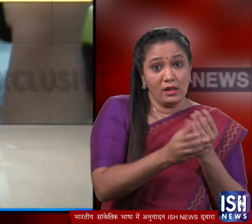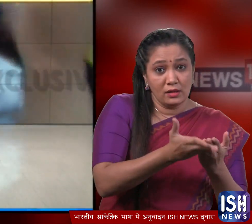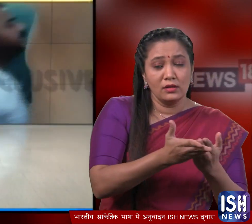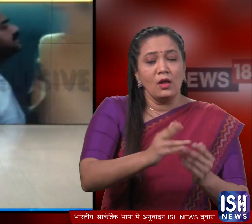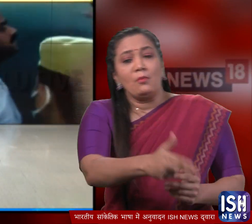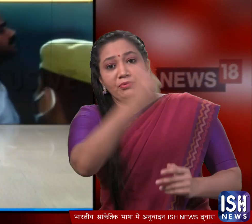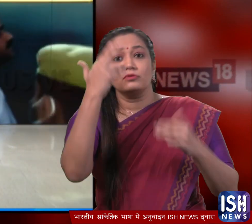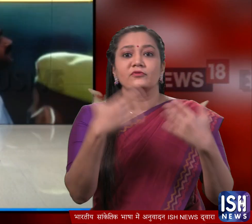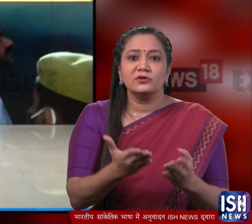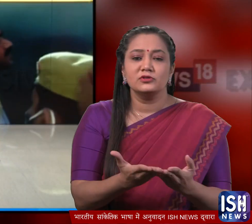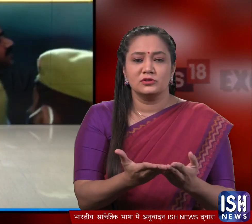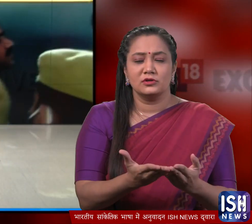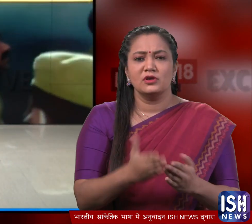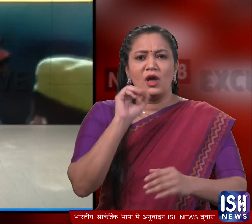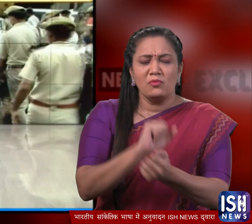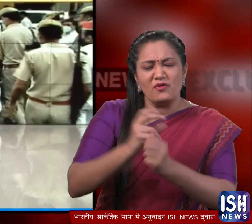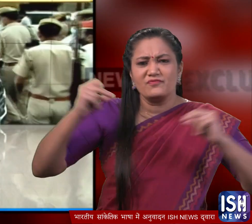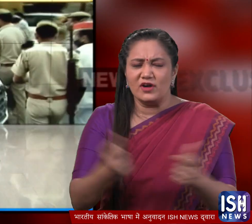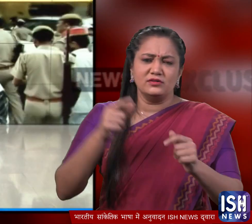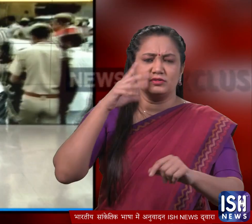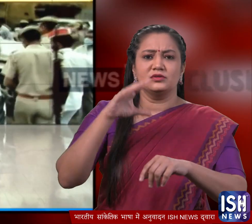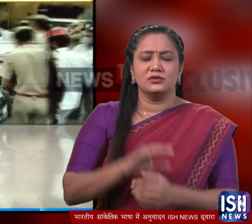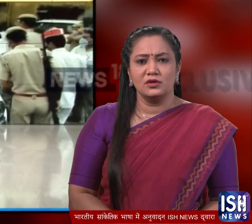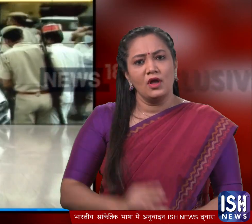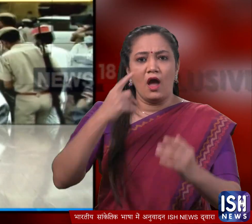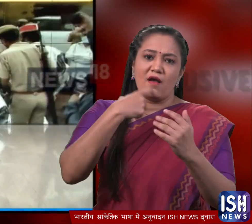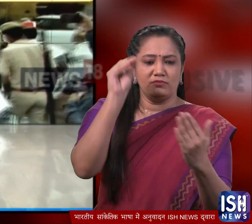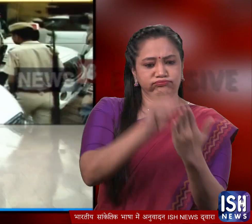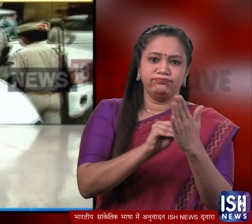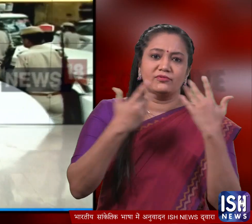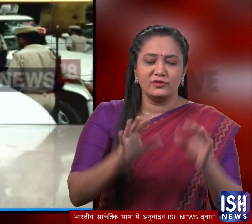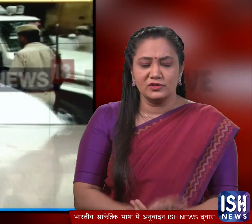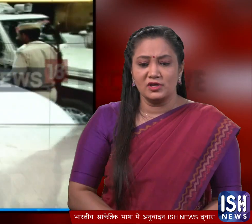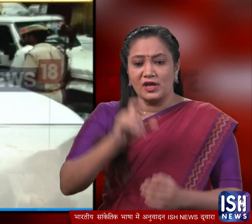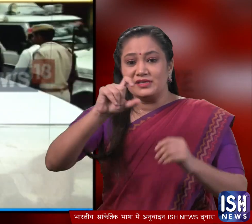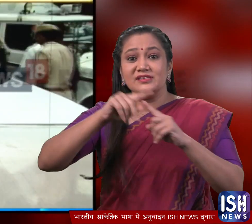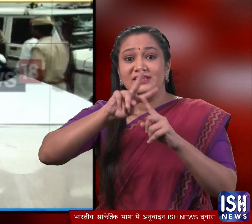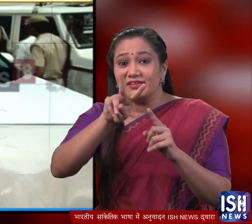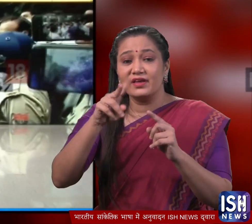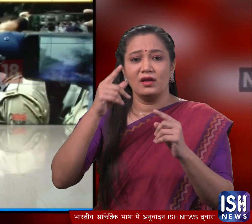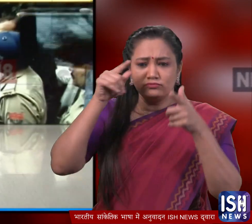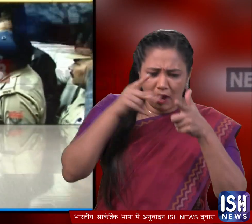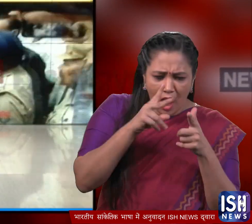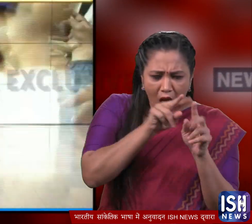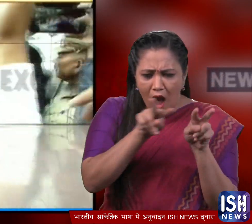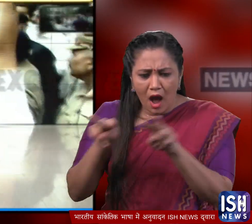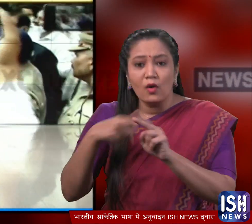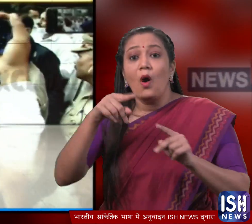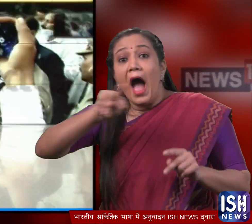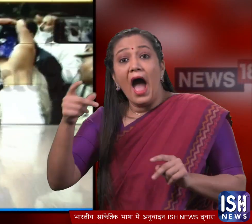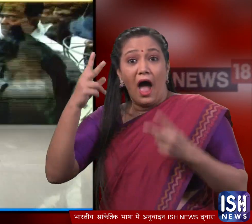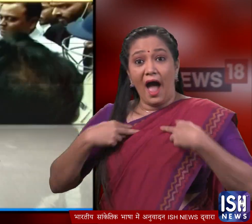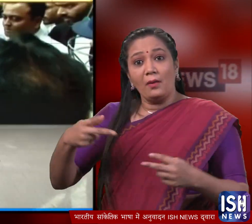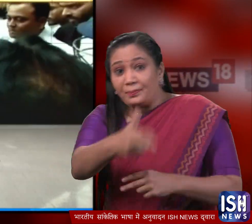की गोली मारकर हत्या कर दी गई। हालांकि पुलिस ने फौरन कार्रवाई करते हुए केस दर्ज कर लिया और सीसीटीवी फुटेज के आधार पर आरोपी वकील